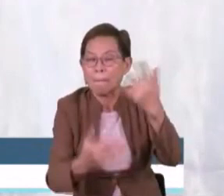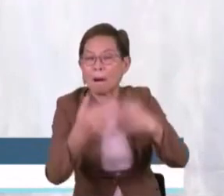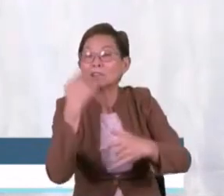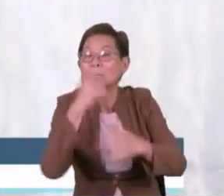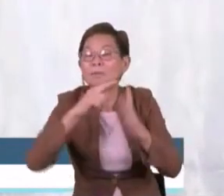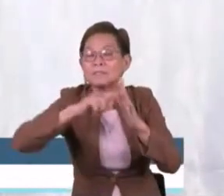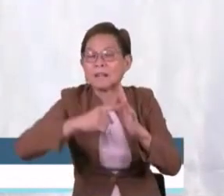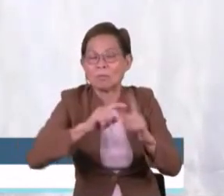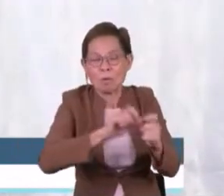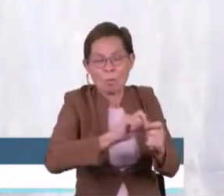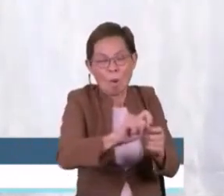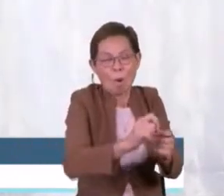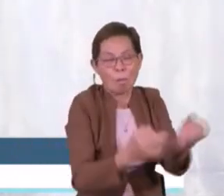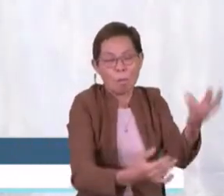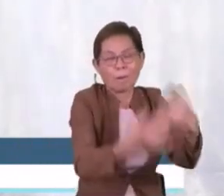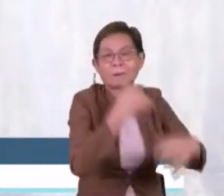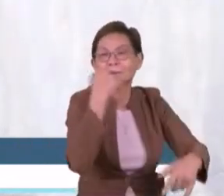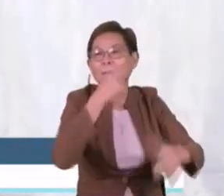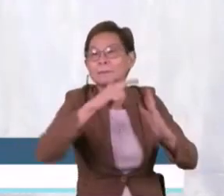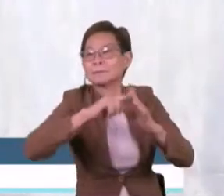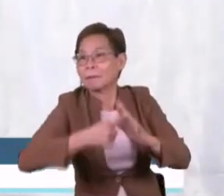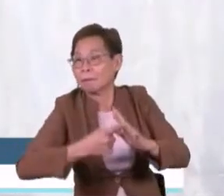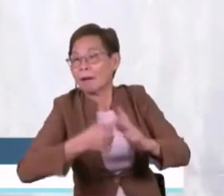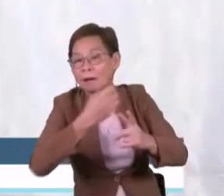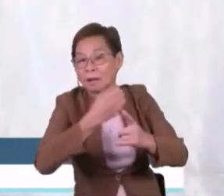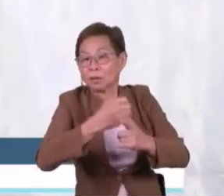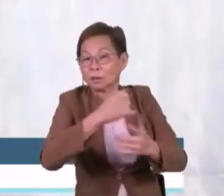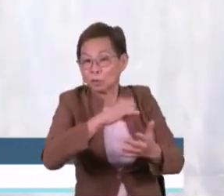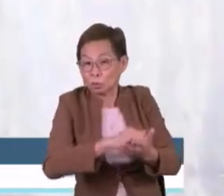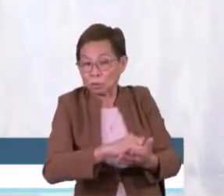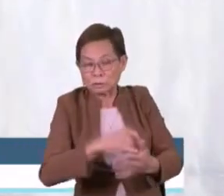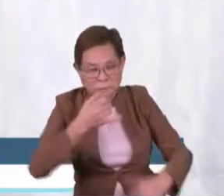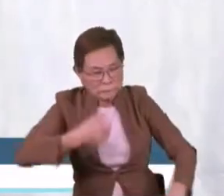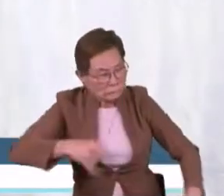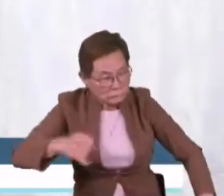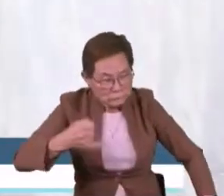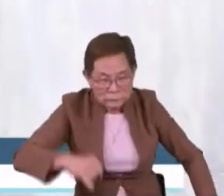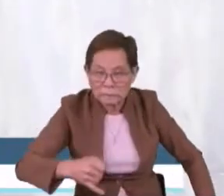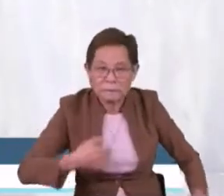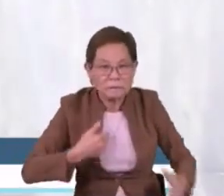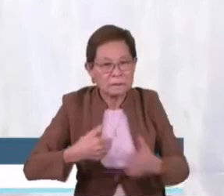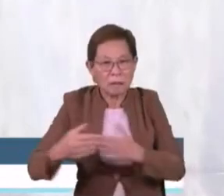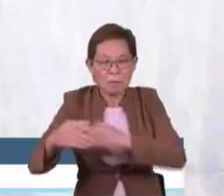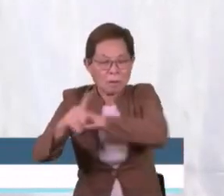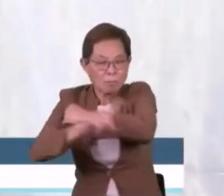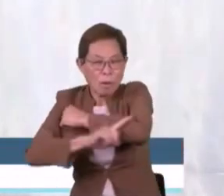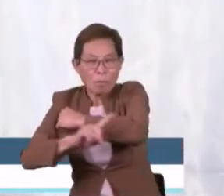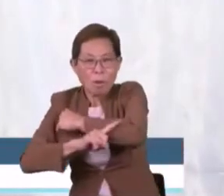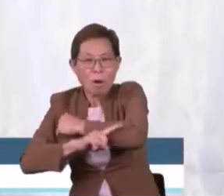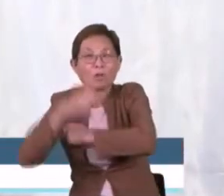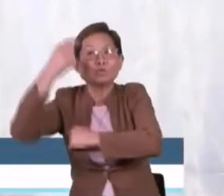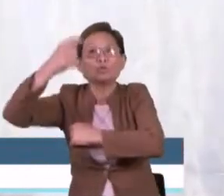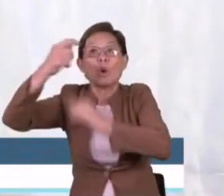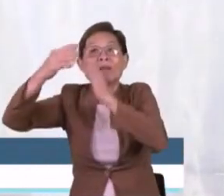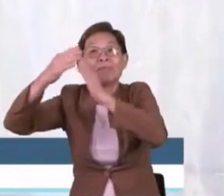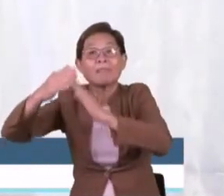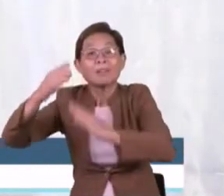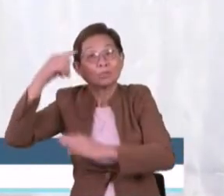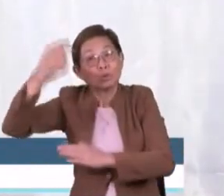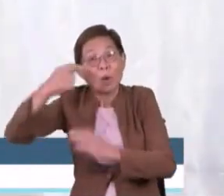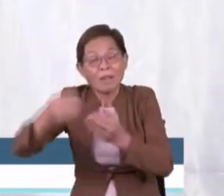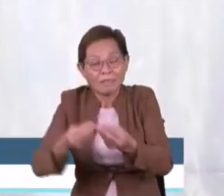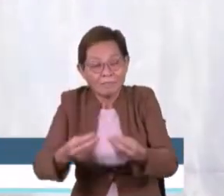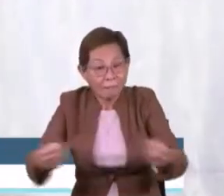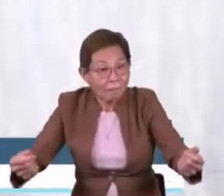yang memulakan pembakaran tersebut. Dan kalau yang tu kita tak jumpa, kita boleh charge pula tuan tanah